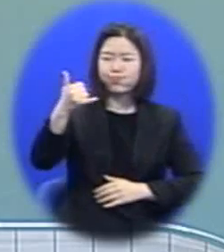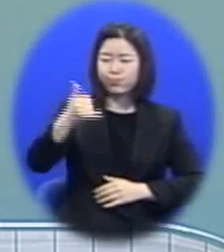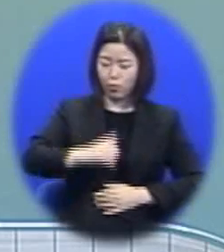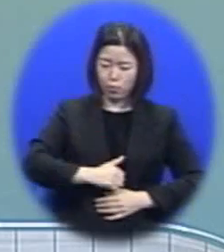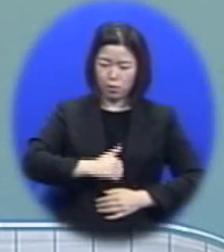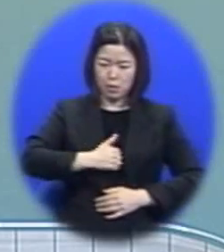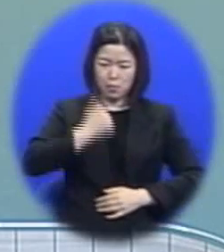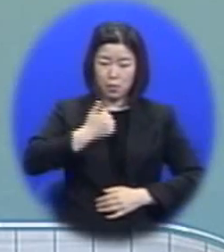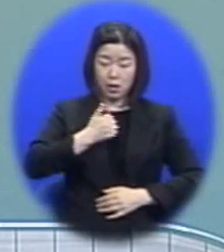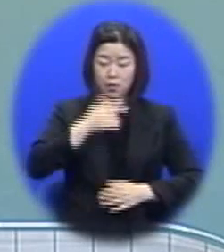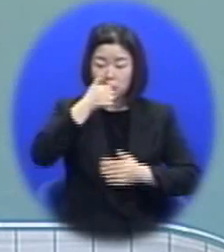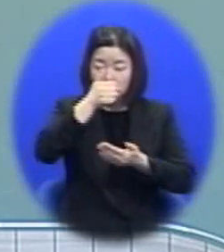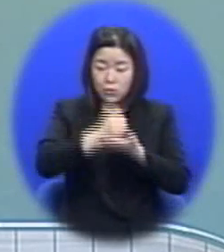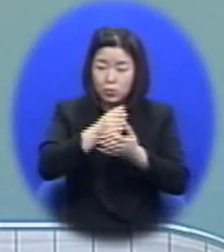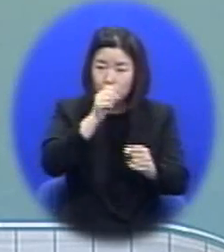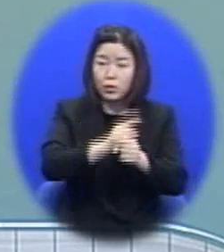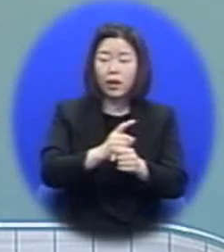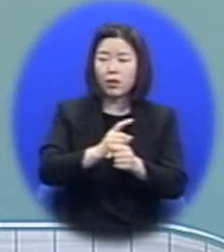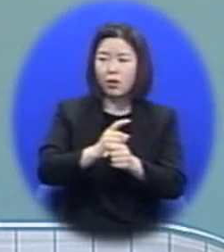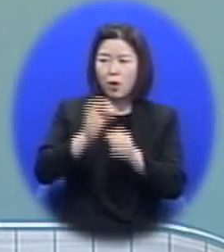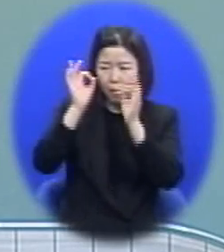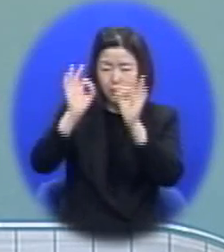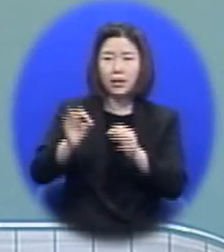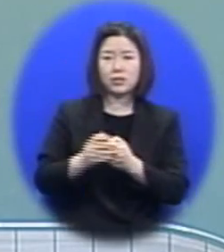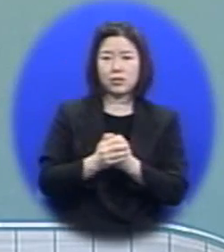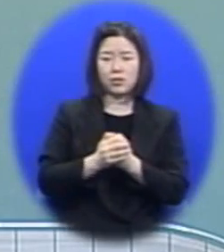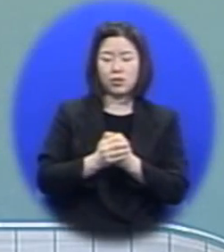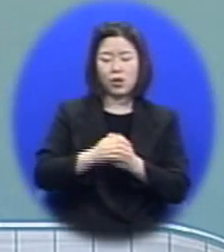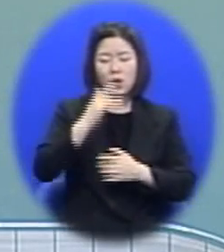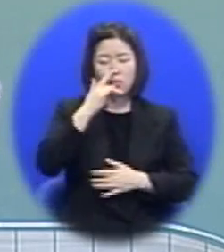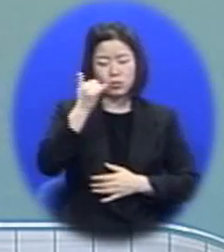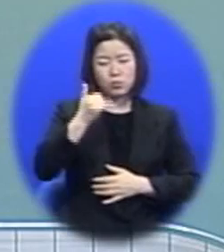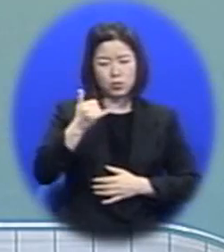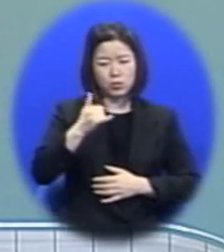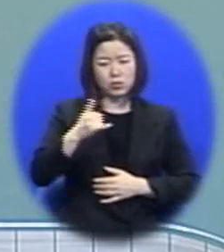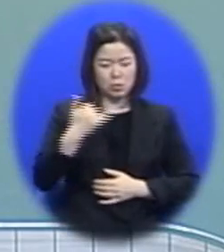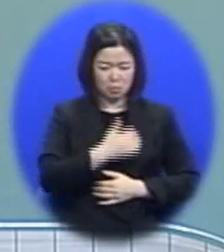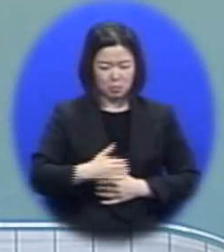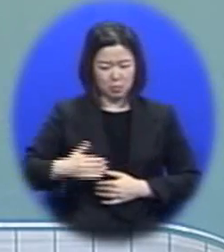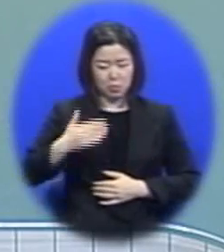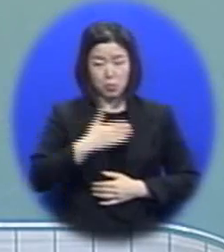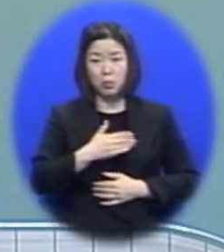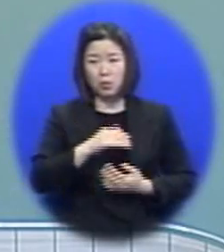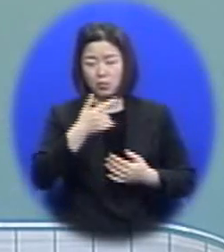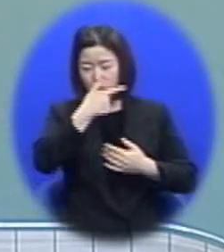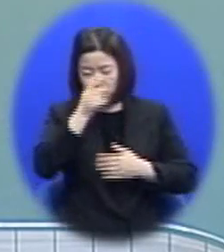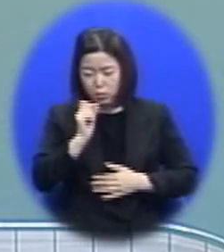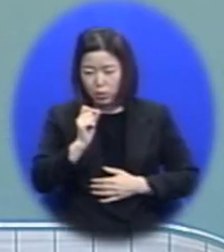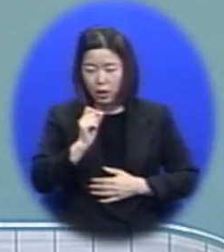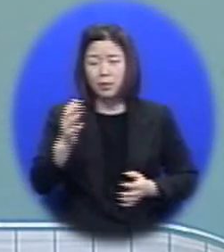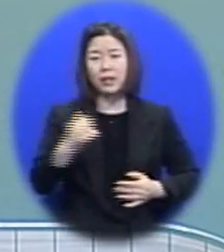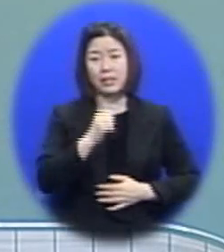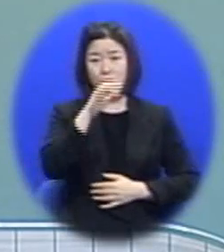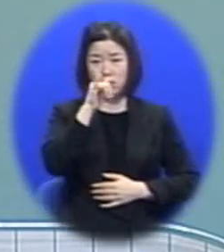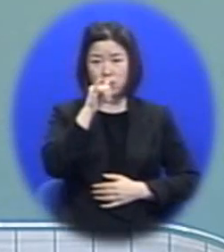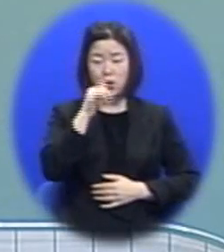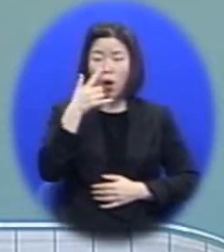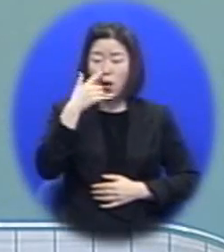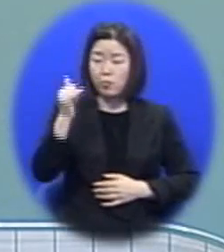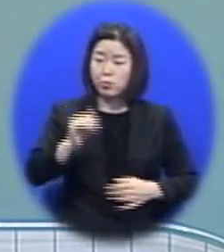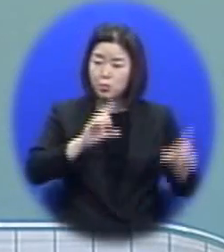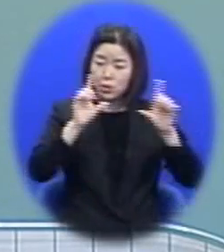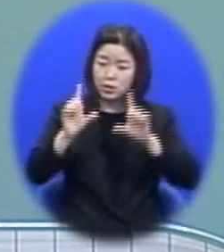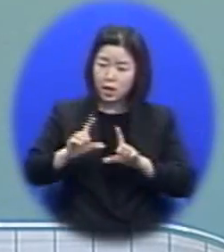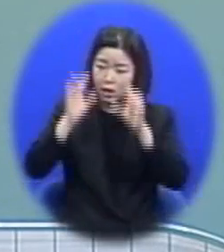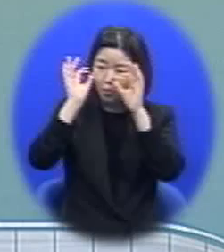어쩔 수 없는이 육신의 연약함을 가지고 있는 존재입니다 부모와 함께 이렇게 살아 보니까 부모에게도